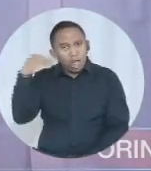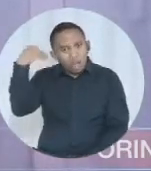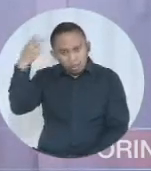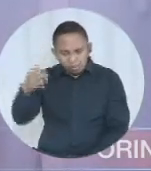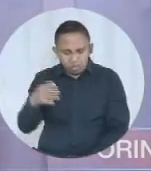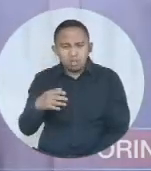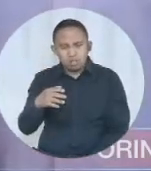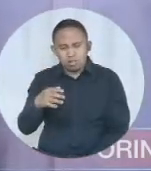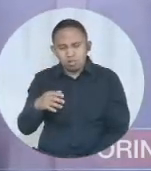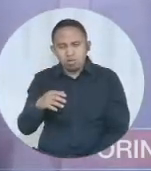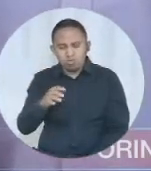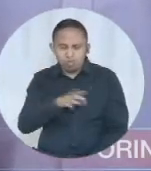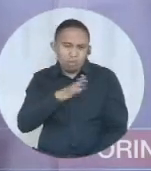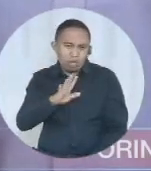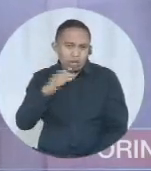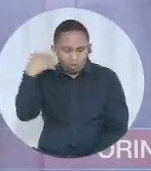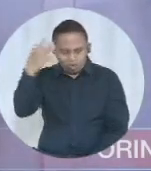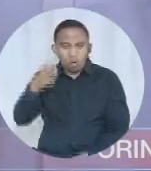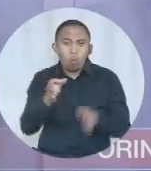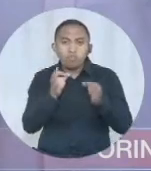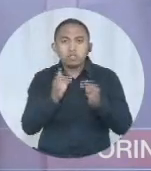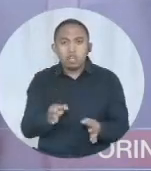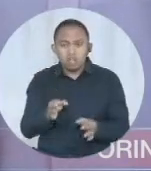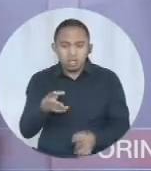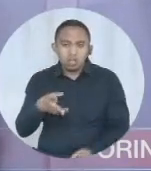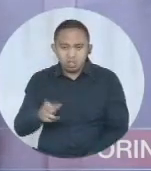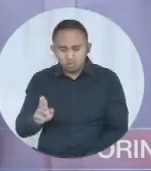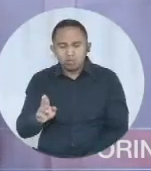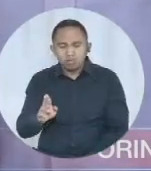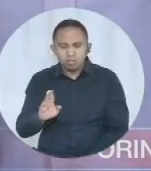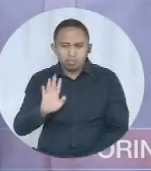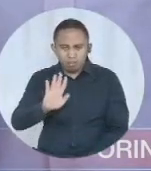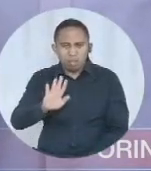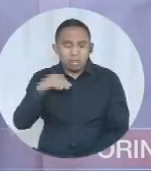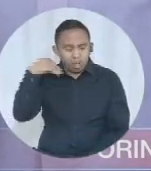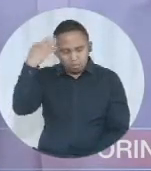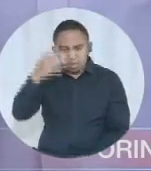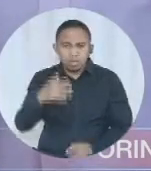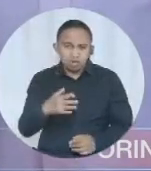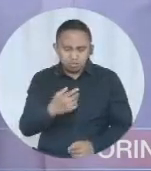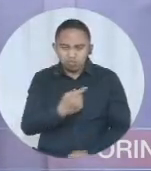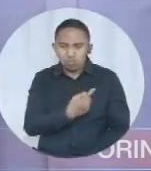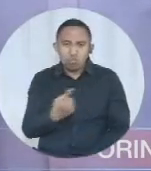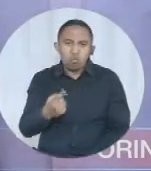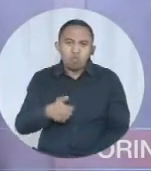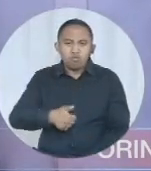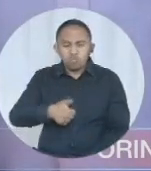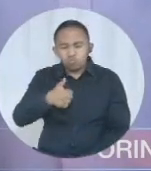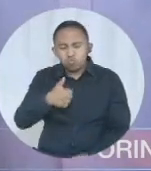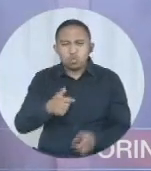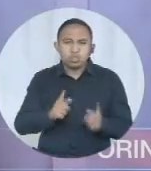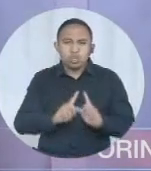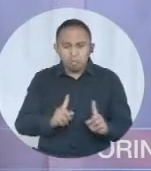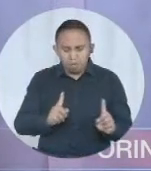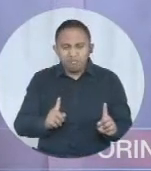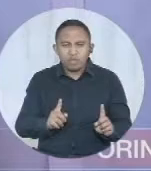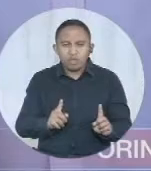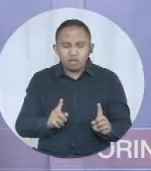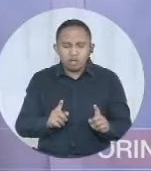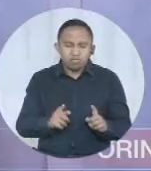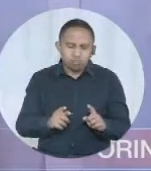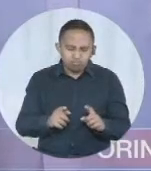inauguration zao usine zao miaraka amin'ny filoham-pirenena sy ireo rehetra erivelona no mikarakara